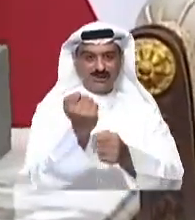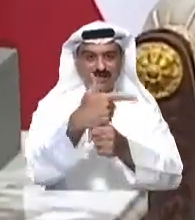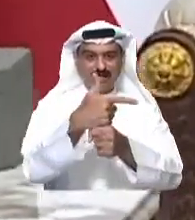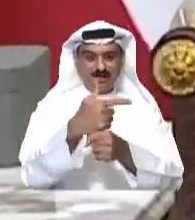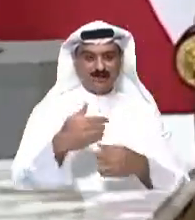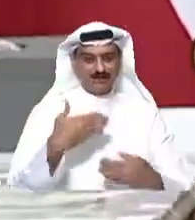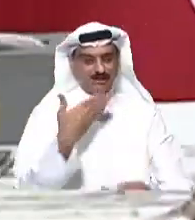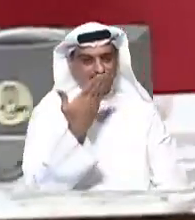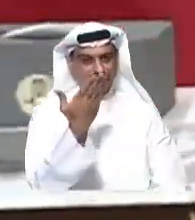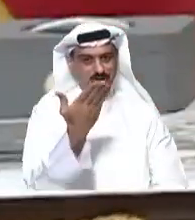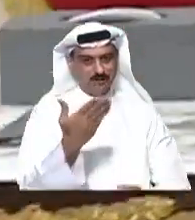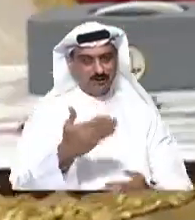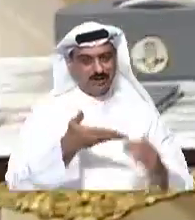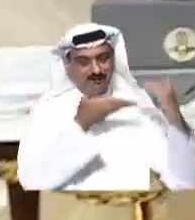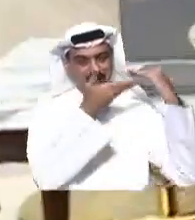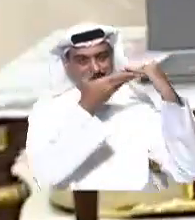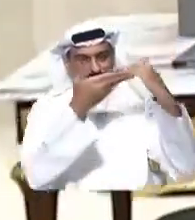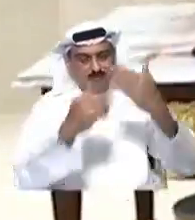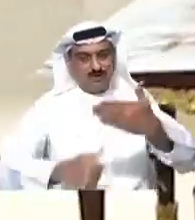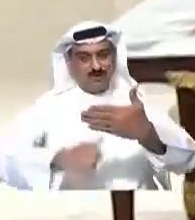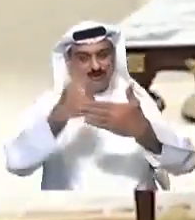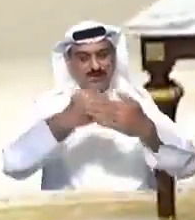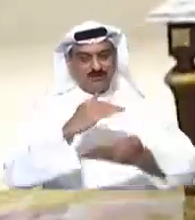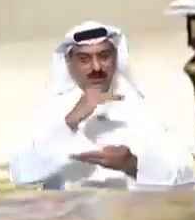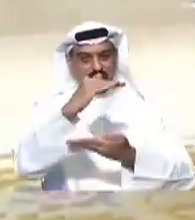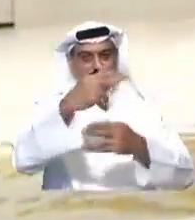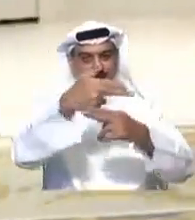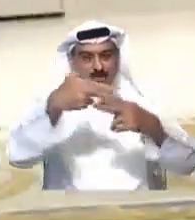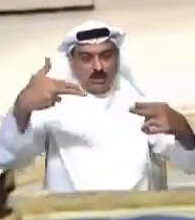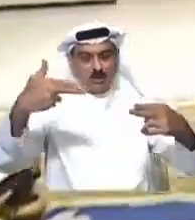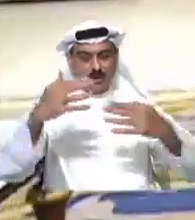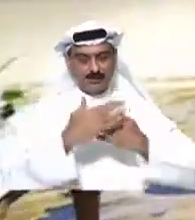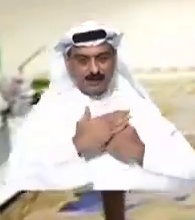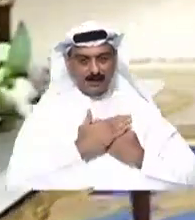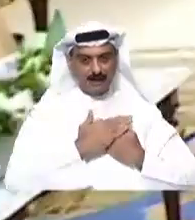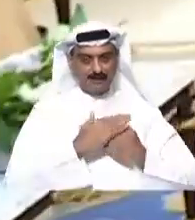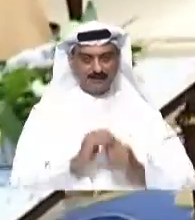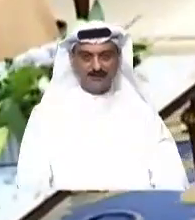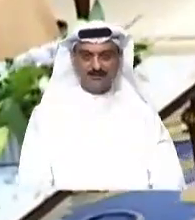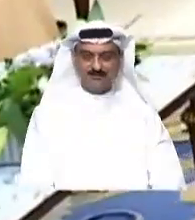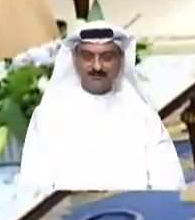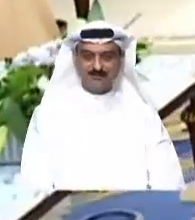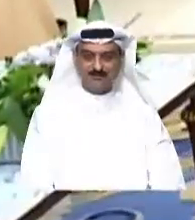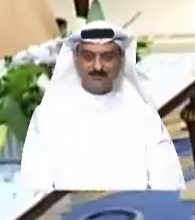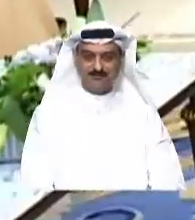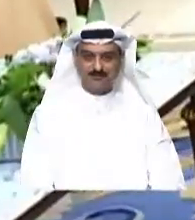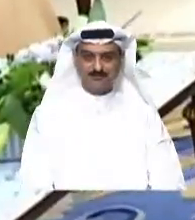التوفيق والنجاح في خدمة وطنه العزيز بهذه المناسبة.